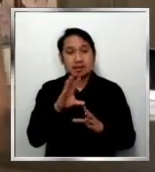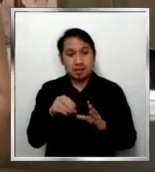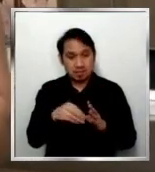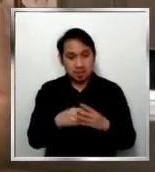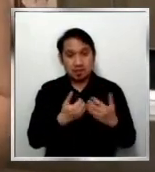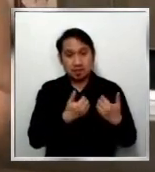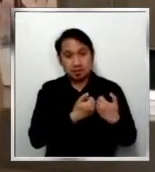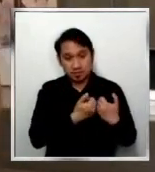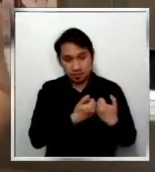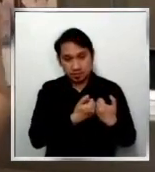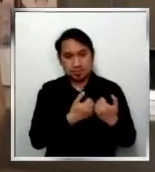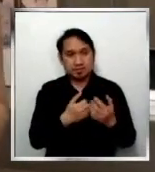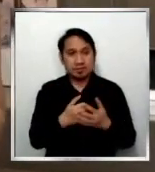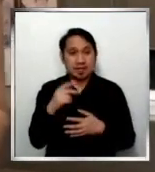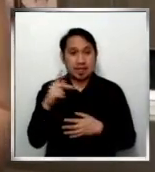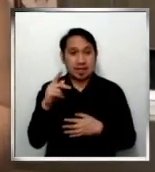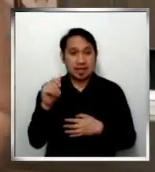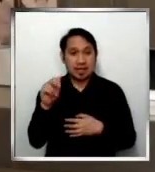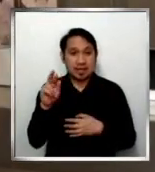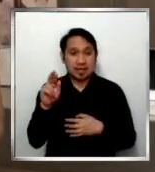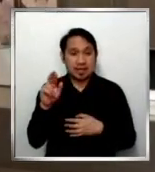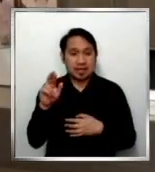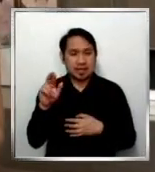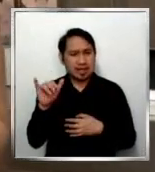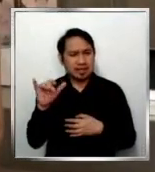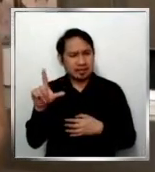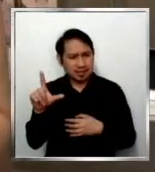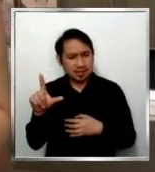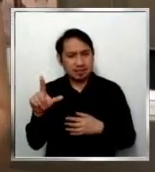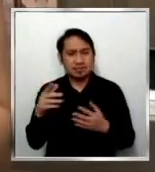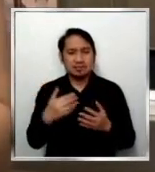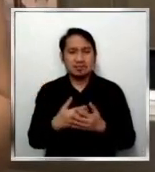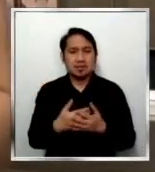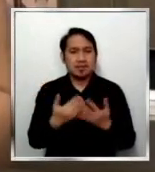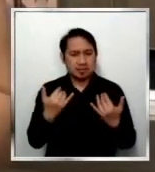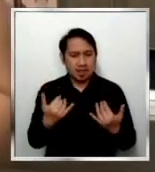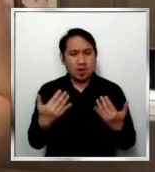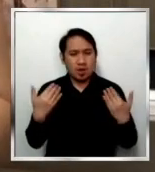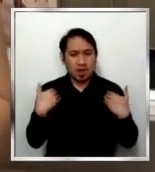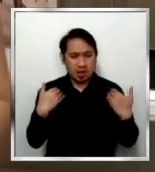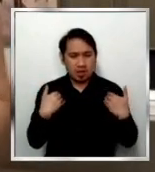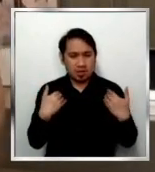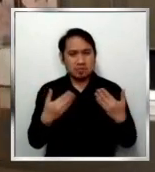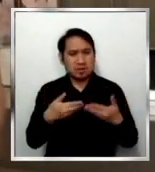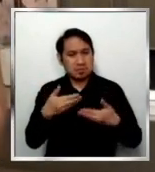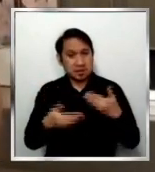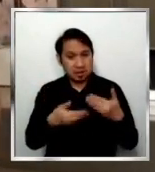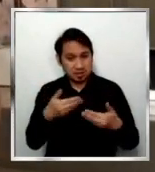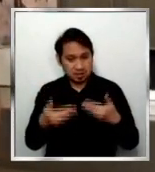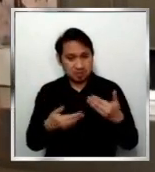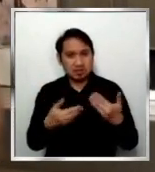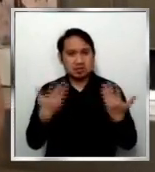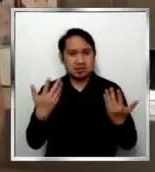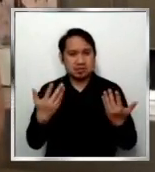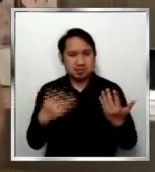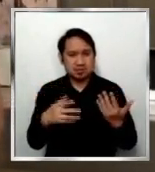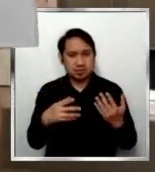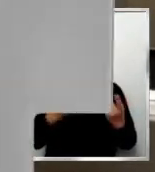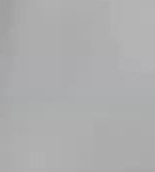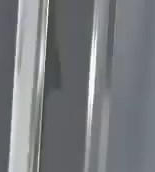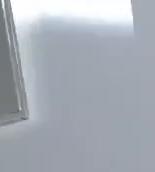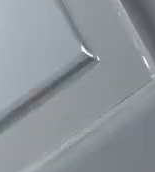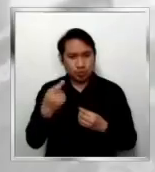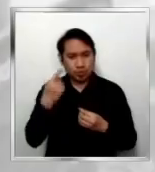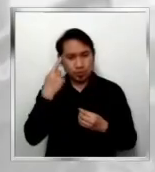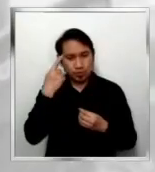si Khalil Ramos. Pero bago makapag-relax, dumaan din sila sa new normal na proseso sa pag-travel. Makichika kay Katatibayan.